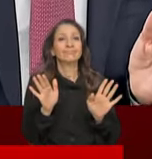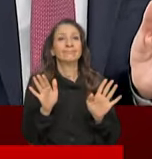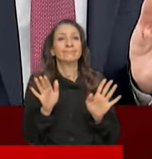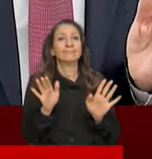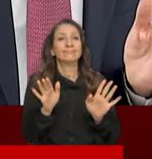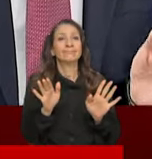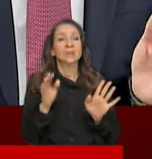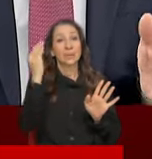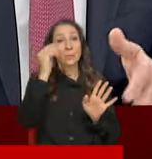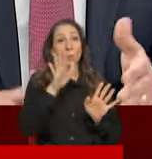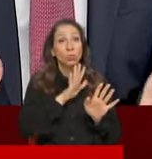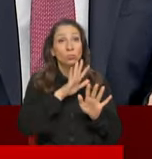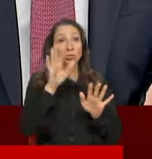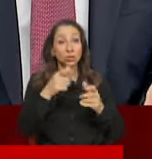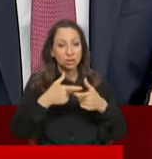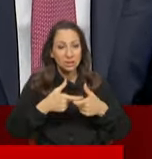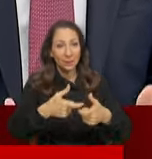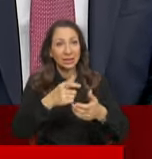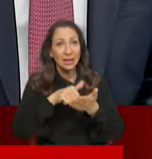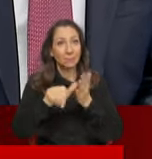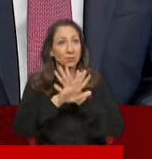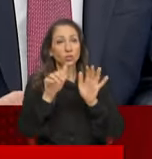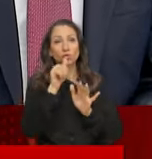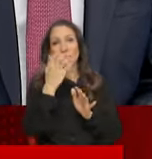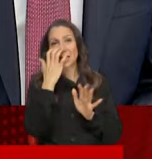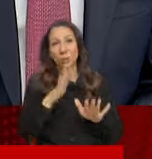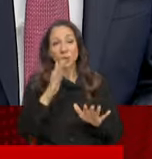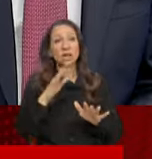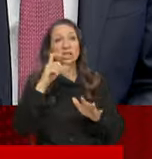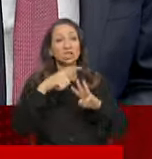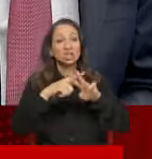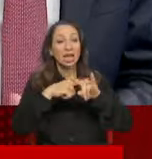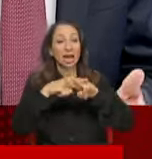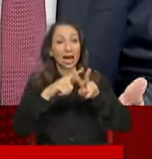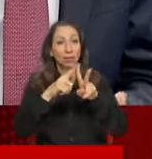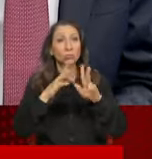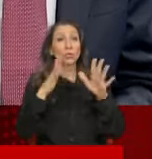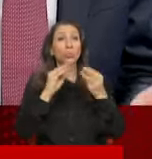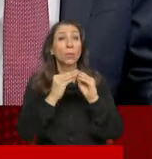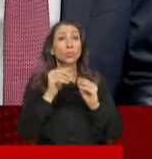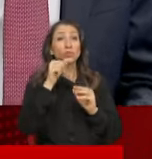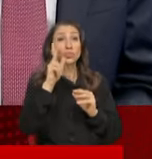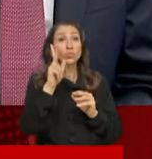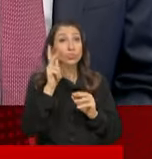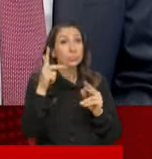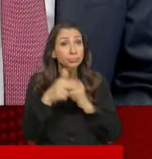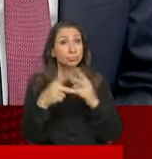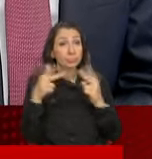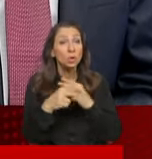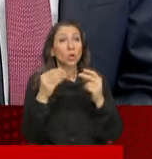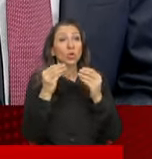eee imamoğlu'nun bütün şebekesini değiştirdik suyu bekliyor Ceyhan'ın suyunu çözdük büyük problemdi günde 3 sefer su kesiliyordu